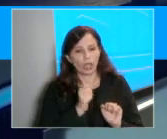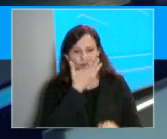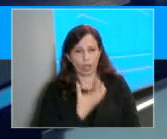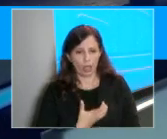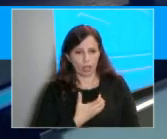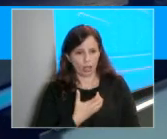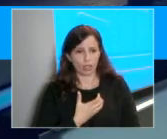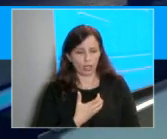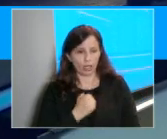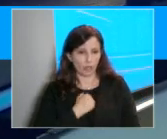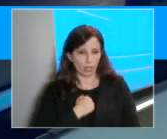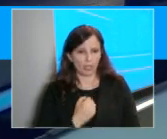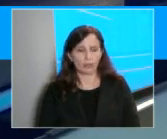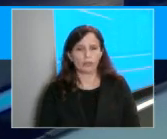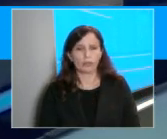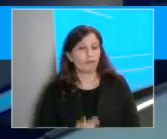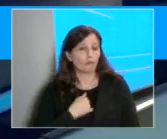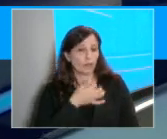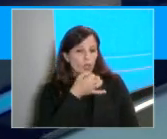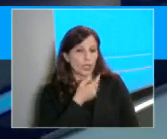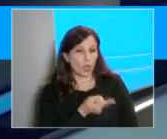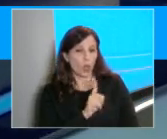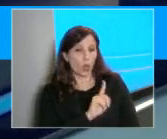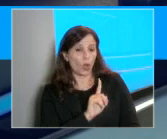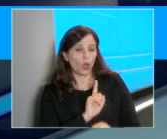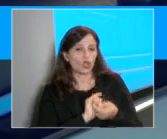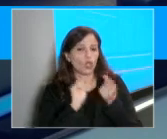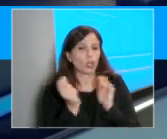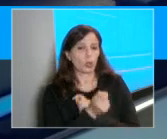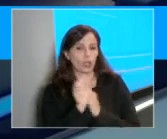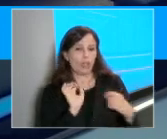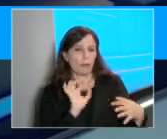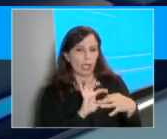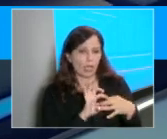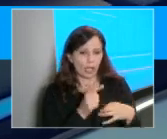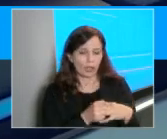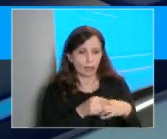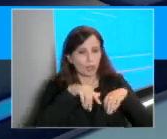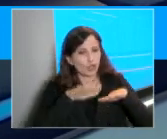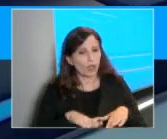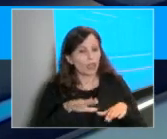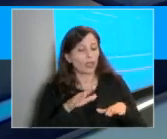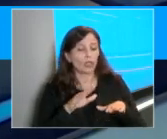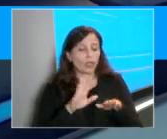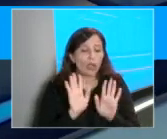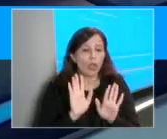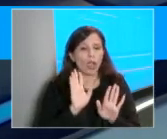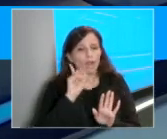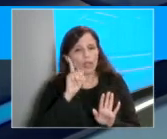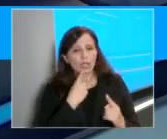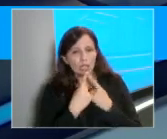או דתיות, ואני שואל את עצמי, האם זה לא שינוי, האם זה לא מה שמקרב אתכם, אולי לא לשבת, אבל לפחות להיות ברי